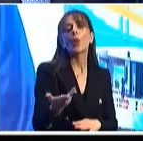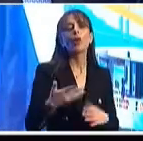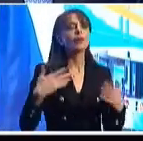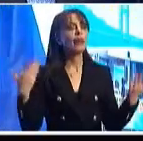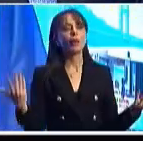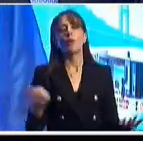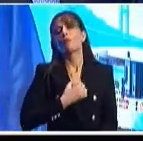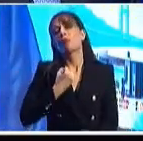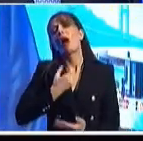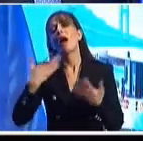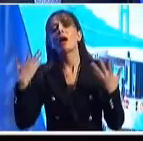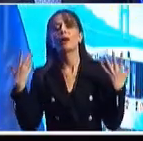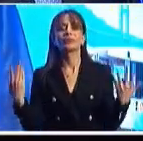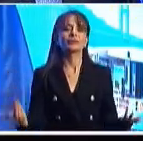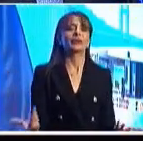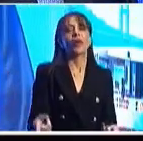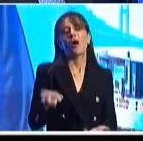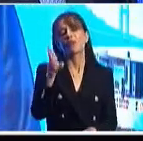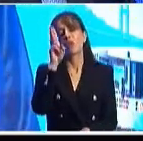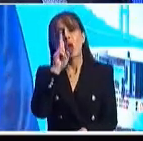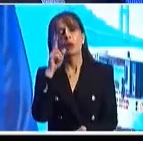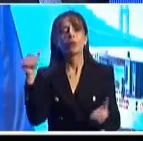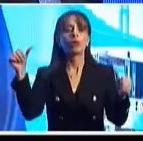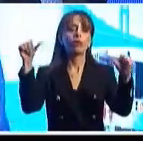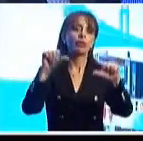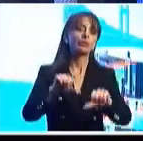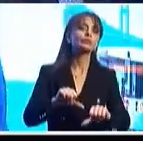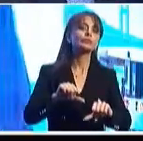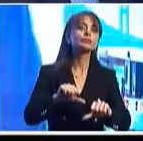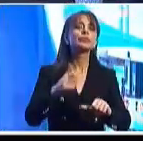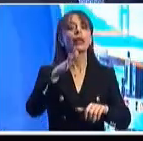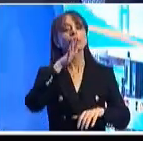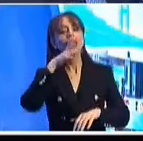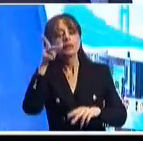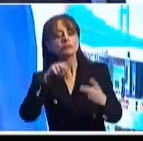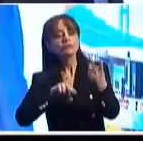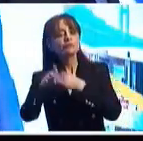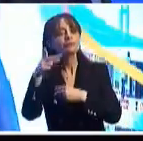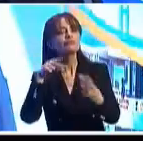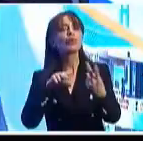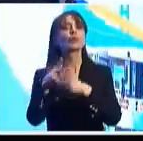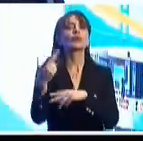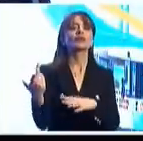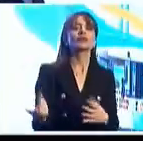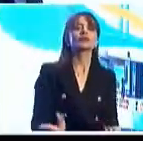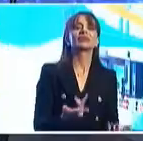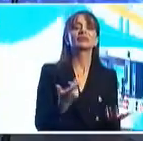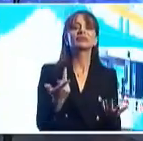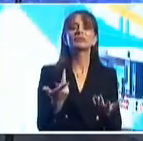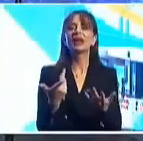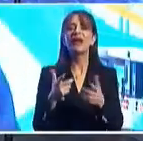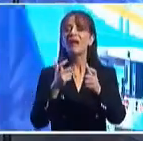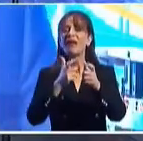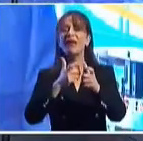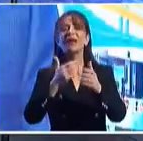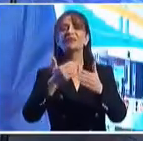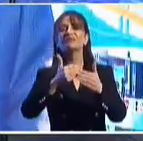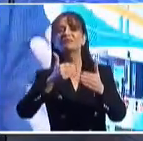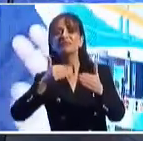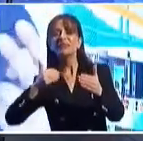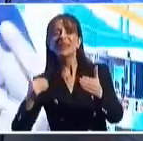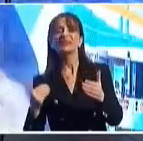da sonuç yine hüsran. Deniz yolu ulaşımında milim ilerlemedi, yine